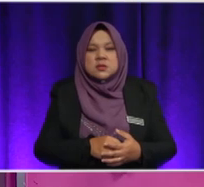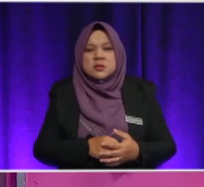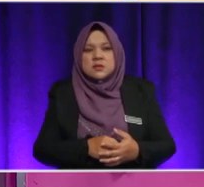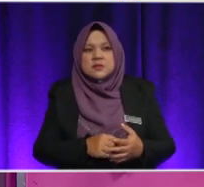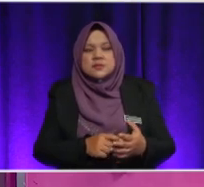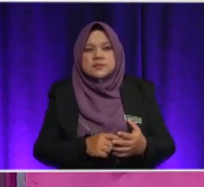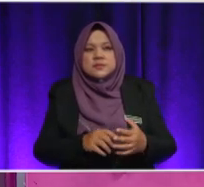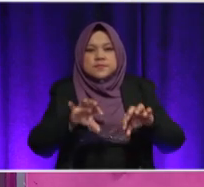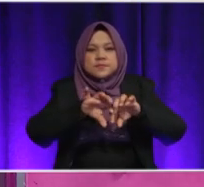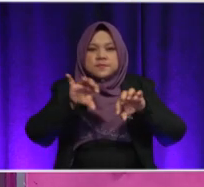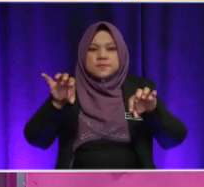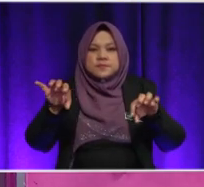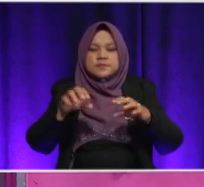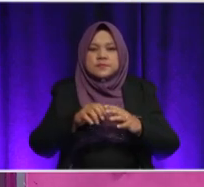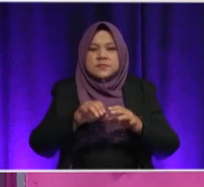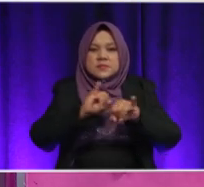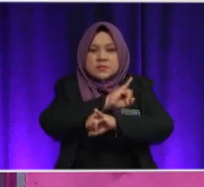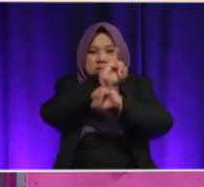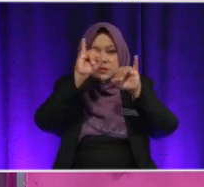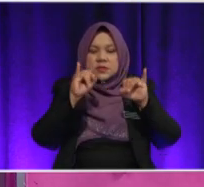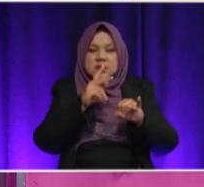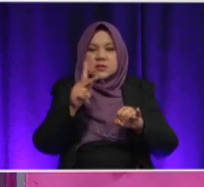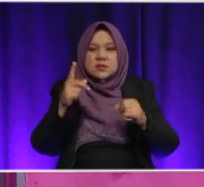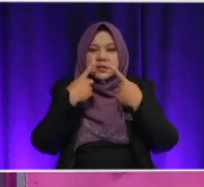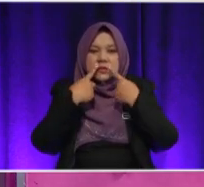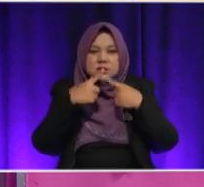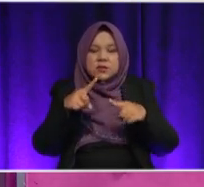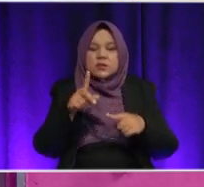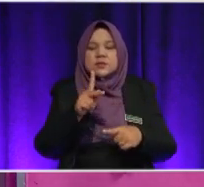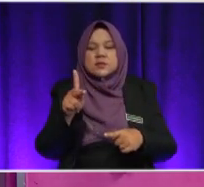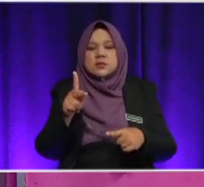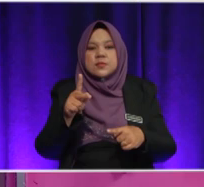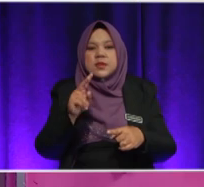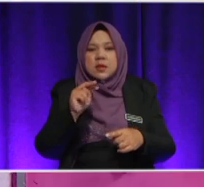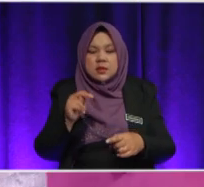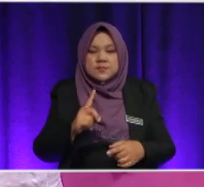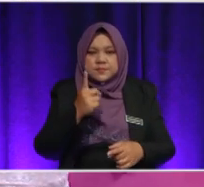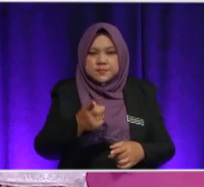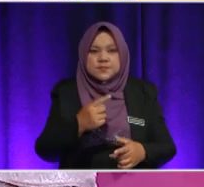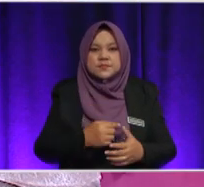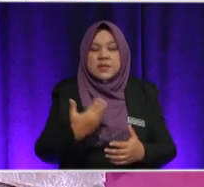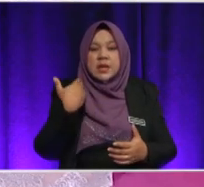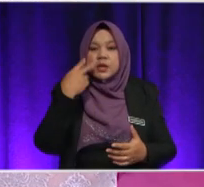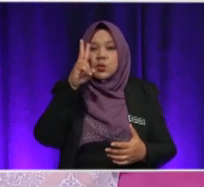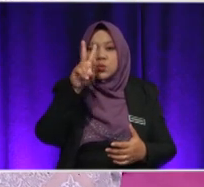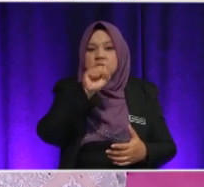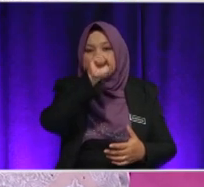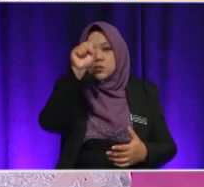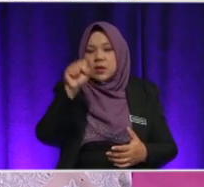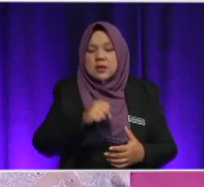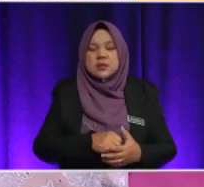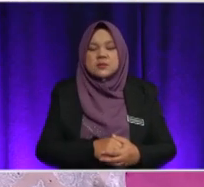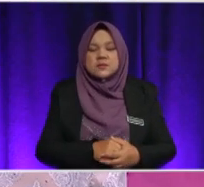kedua pecahannya adalah Jelaskan jawaban anda so ada dua soalan dalam satu soal